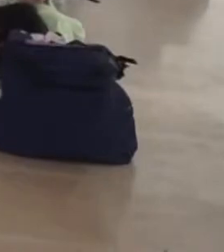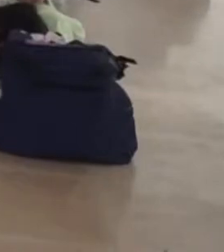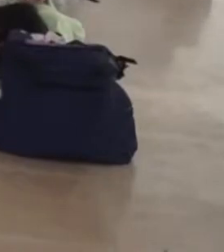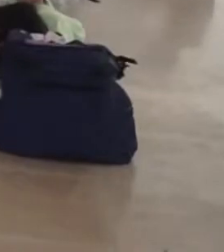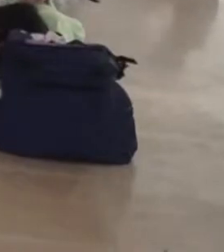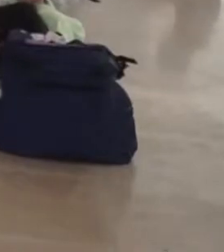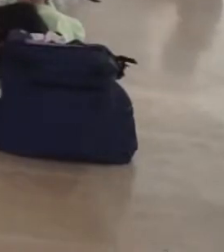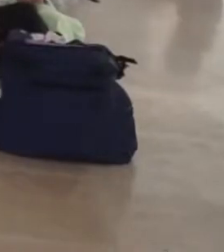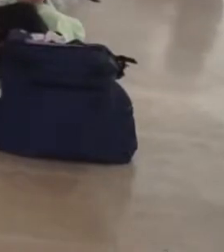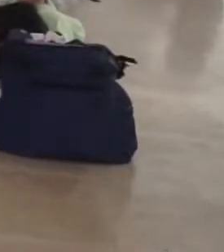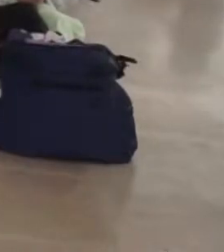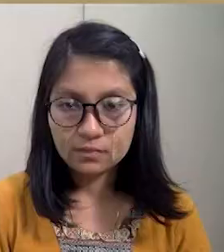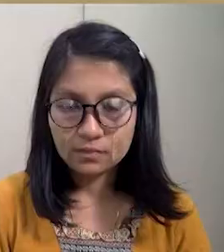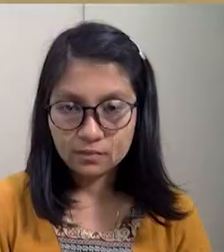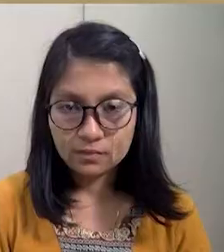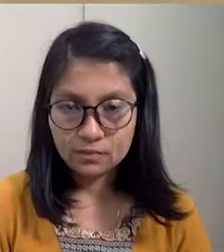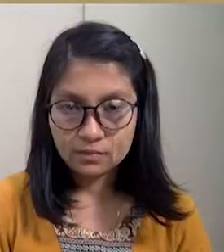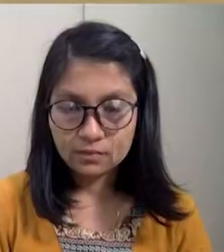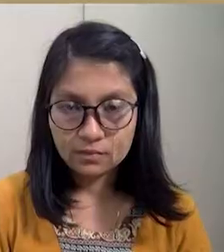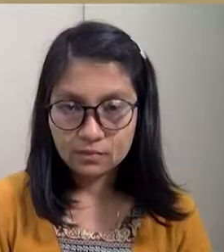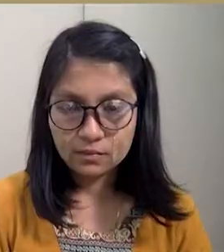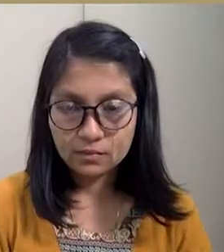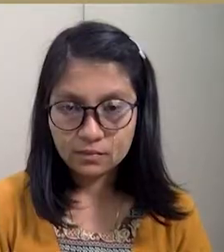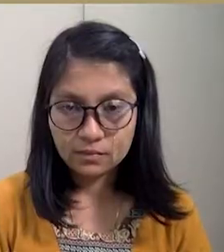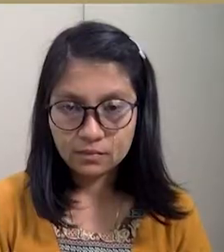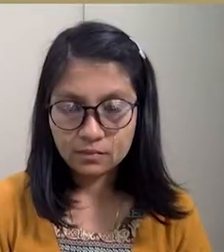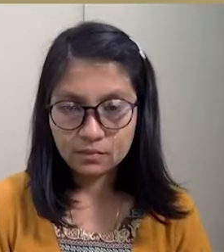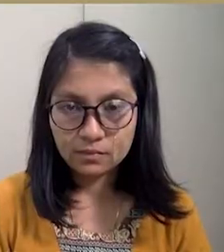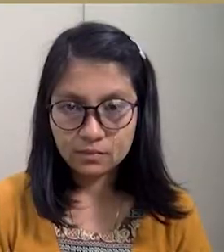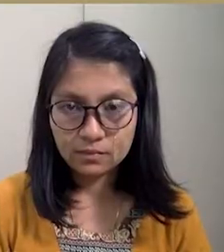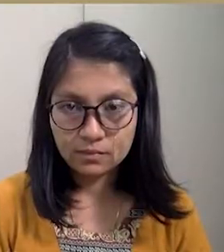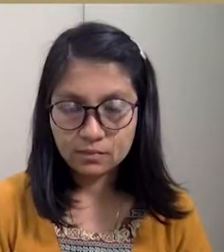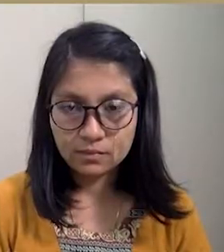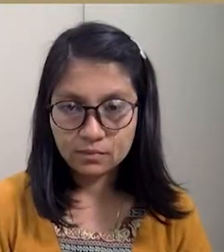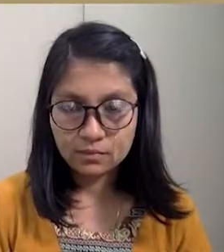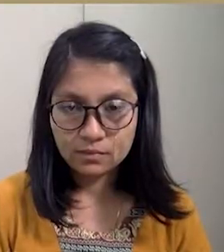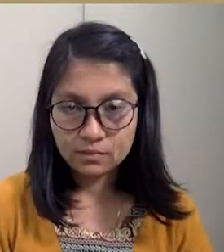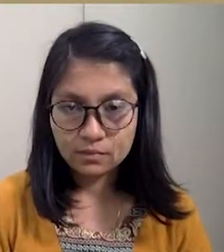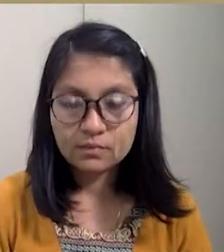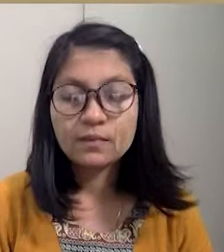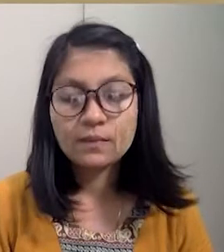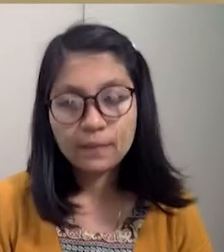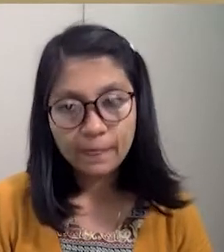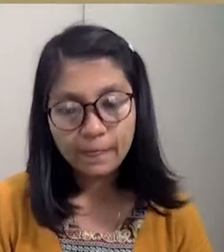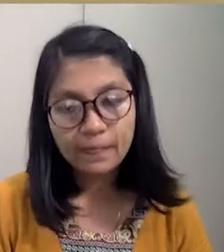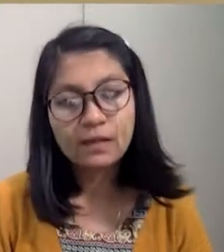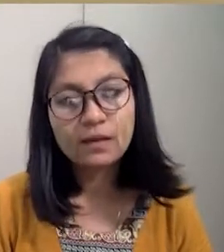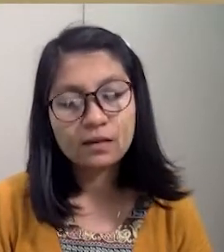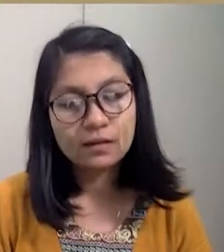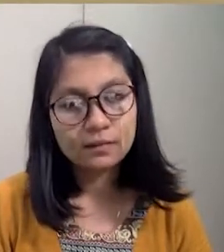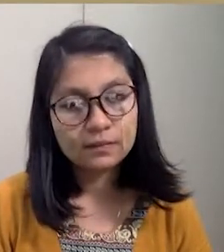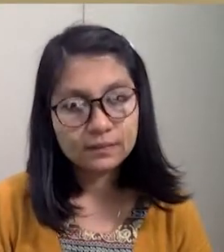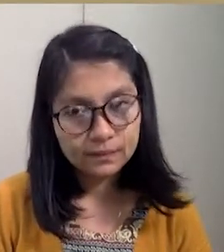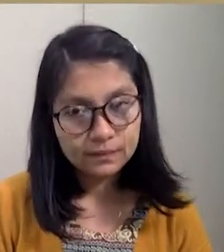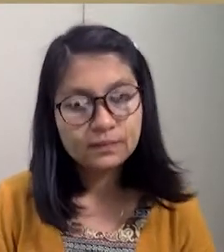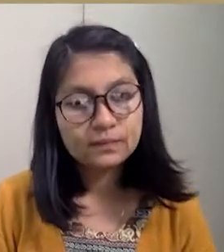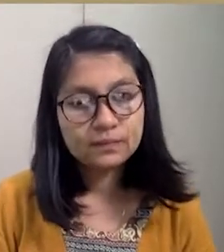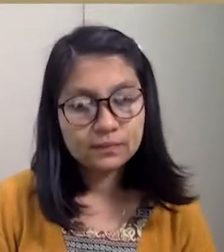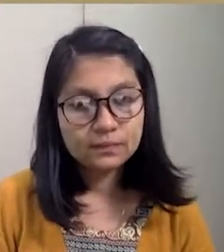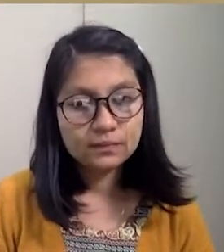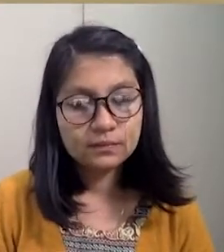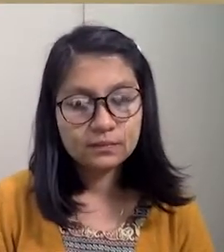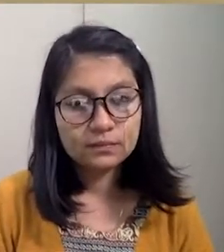ဒီတောင်ပိုင်းရဲ့မြောက်ပိုင်းရဲ့ပြည်ပေါ်လာအဲ့ဒါတွေကဥပမာမြောက်ပိုင်းမှာဆိုလို့ရှိရင်တာချီလိမယ်ဆိုင်ရှိမယ်ကျွန်တော်တို့တောင်ပိုင်းမှာရေနောင်းကော့တောင်ပေါ့